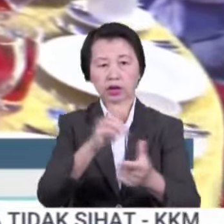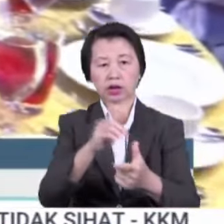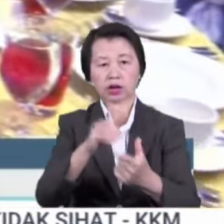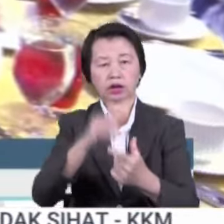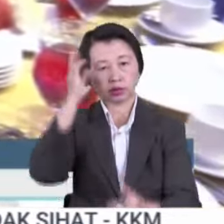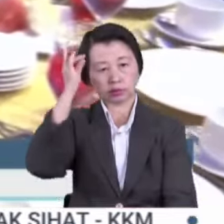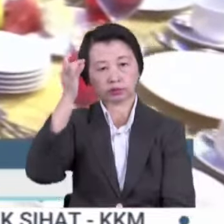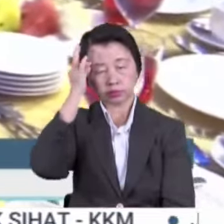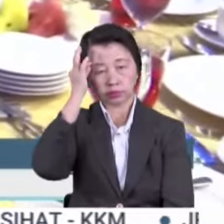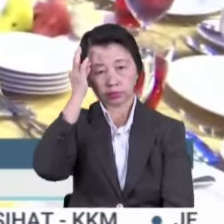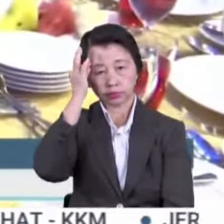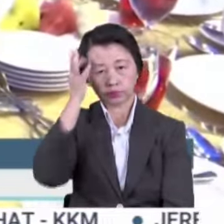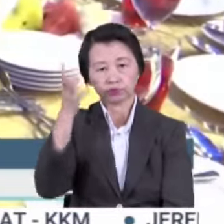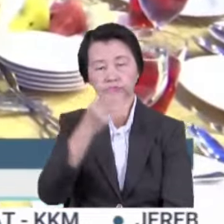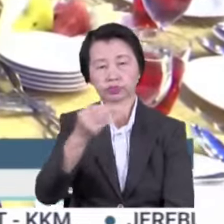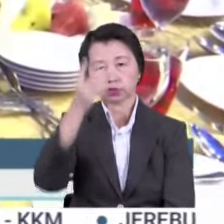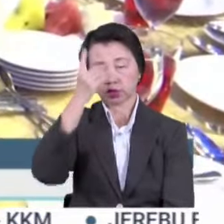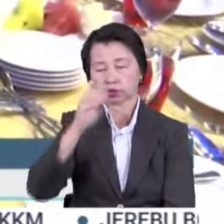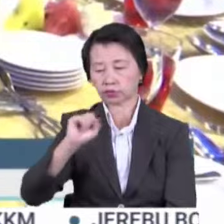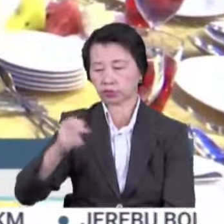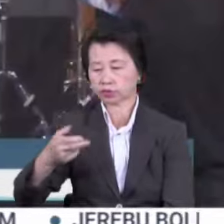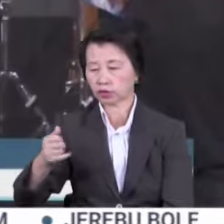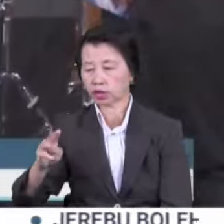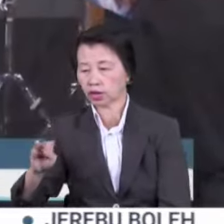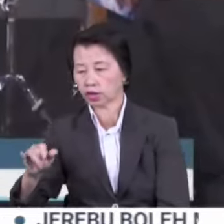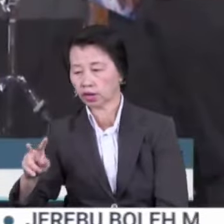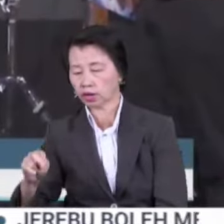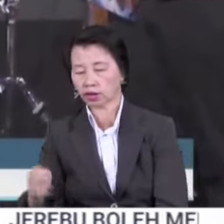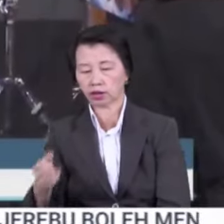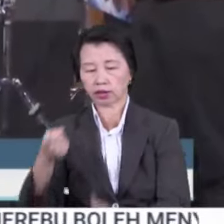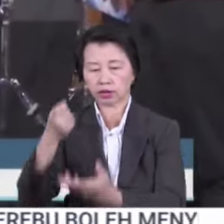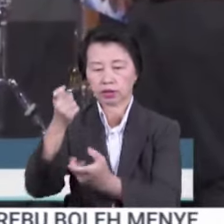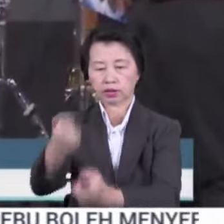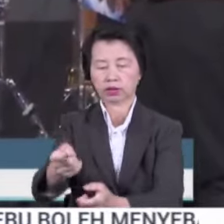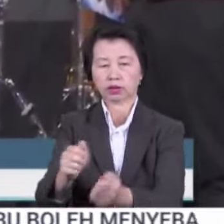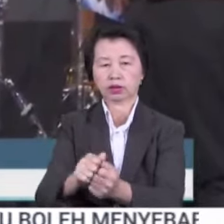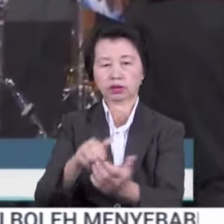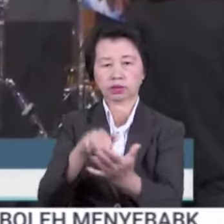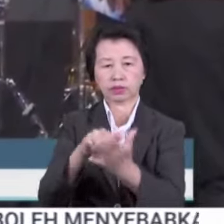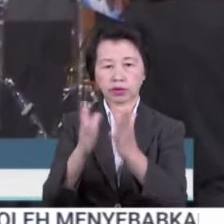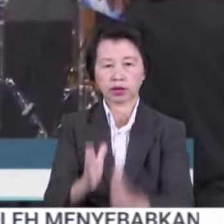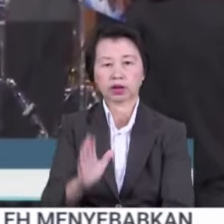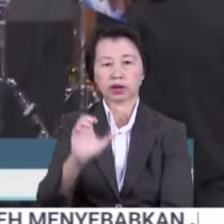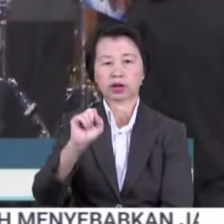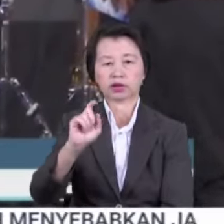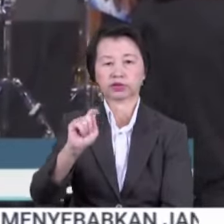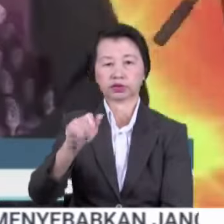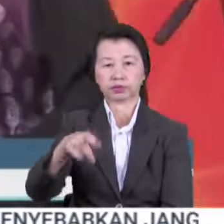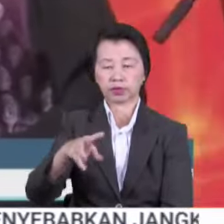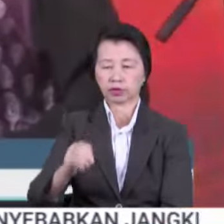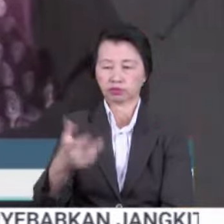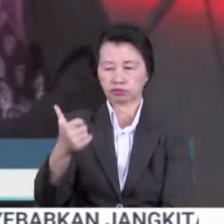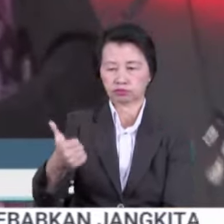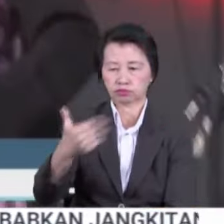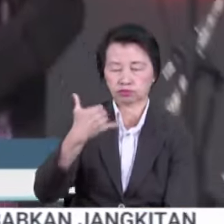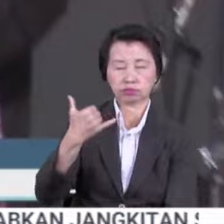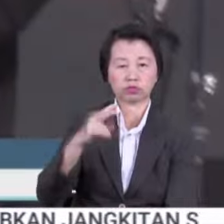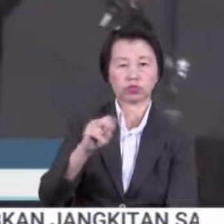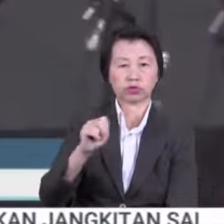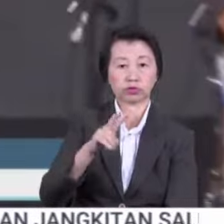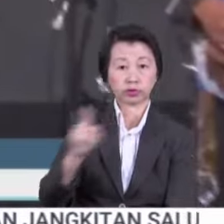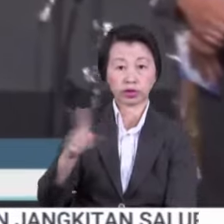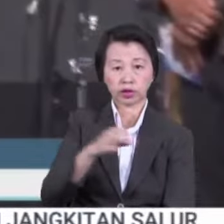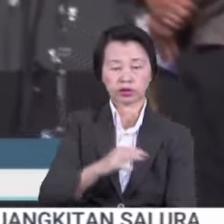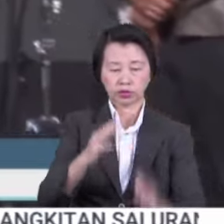persekutuan sementara itu Datu Syahrini turut menyampaikan sumbangan kepada pelajar stpm terbaik Malaysia 2021 serta